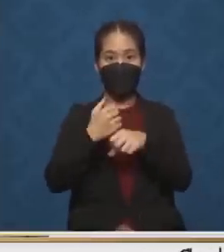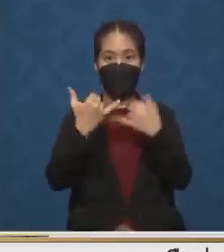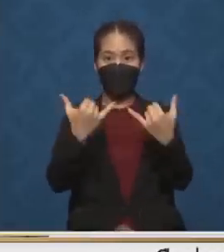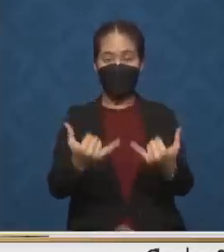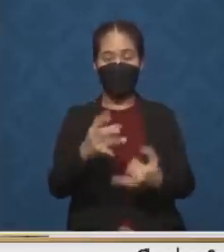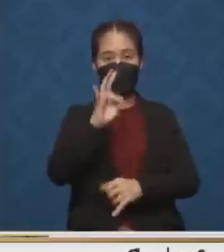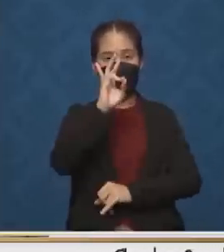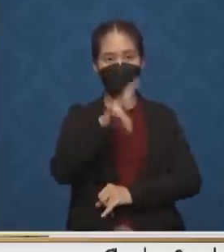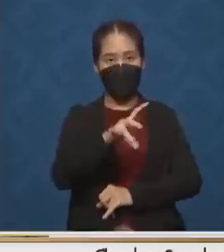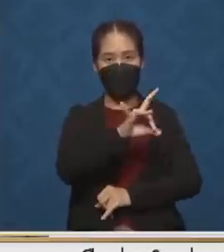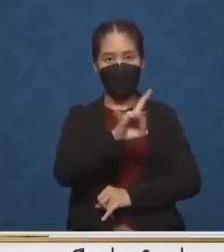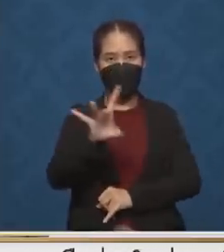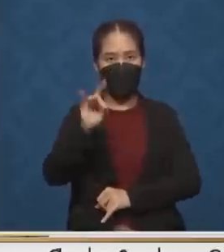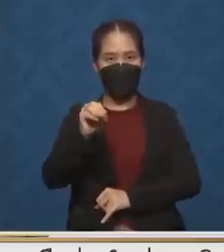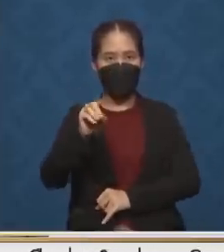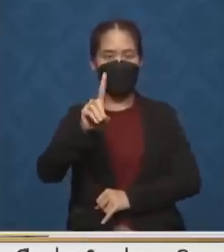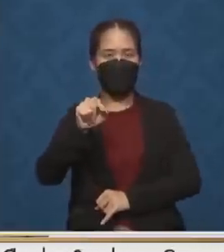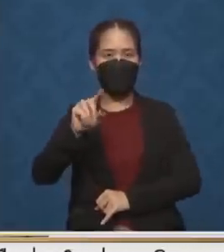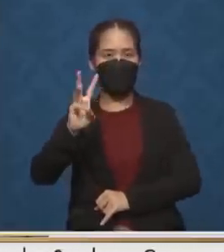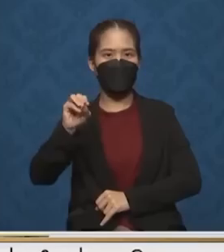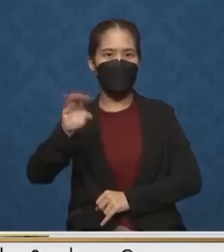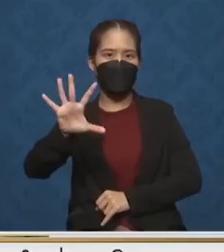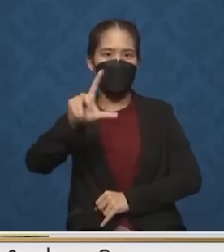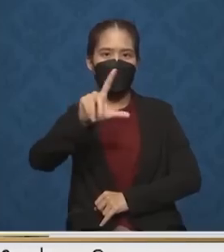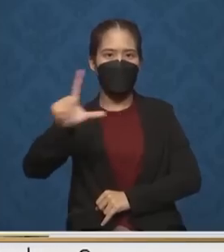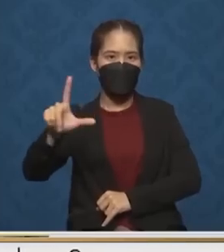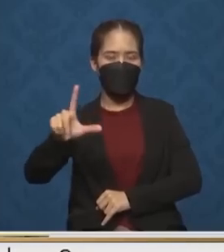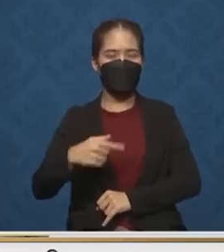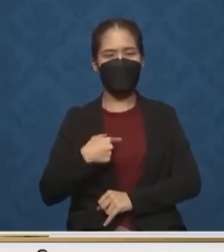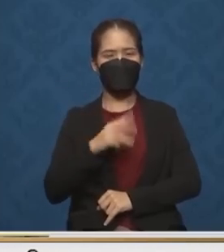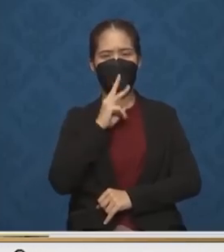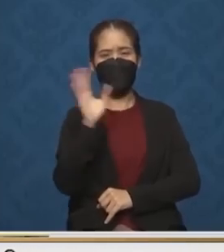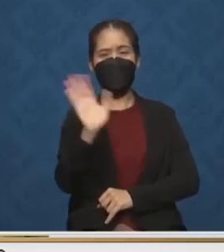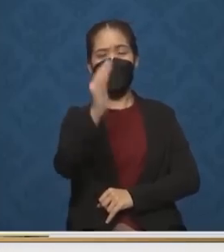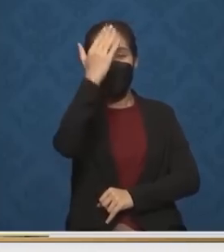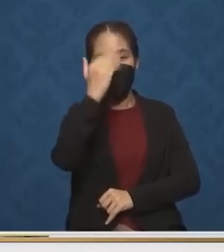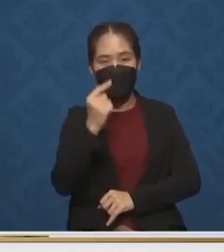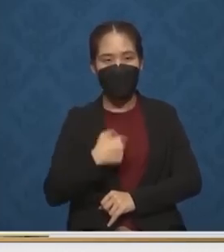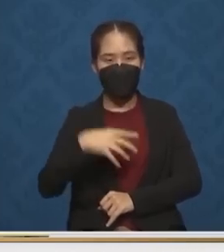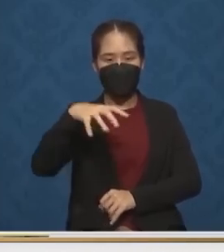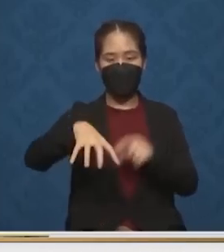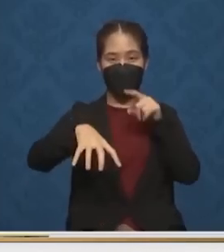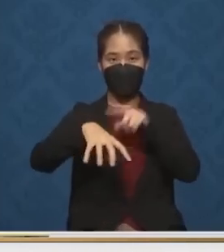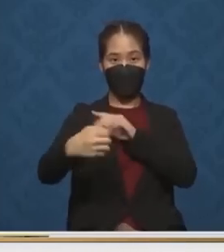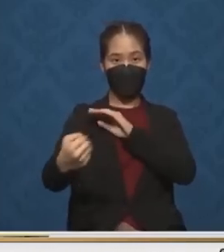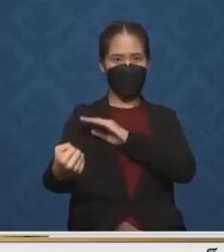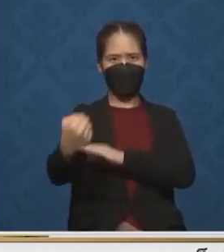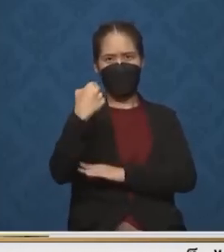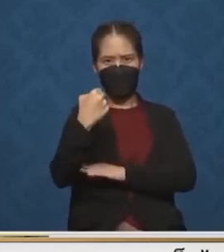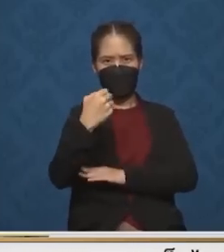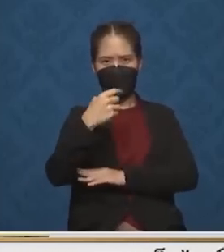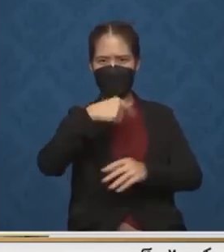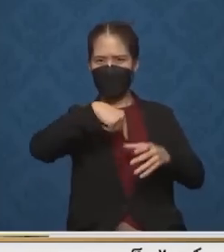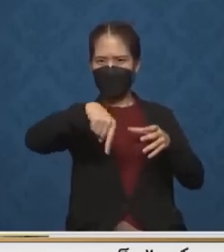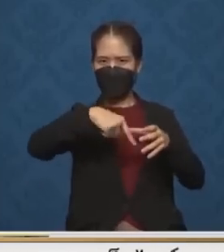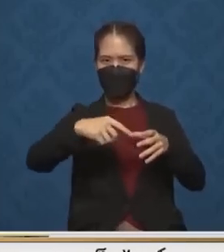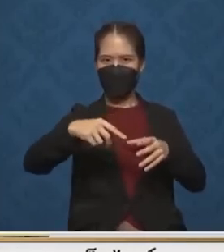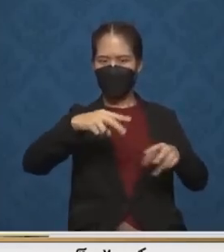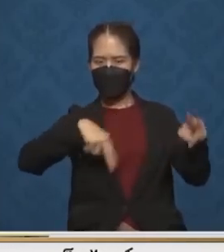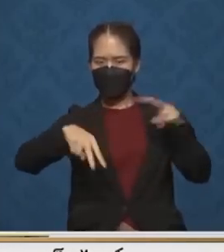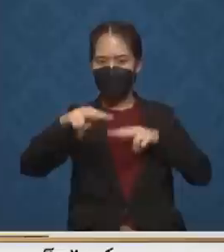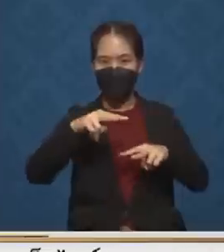881.65 ล้านบาทไม่ว่ากัน ทานเป็หน่วยงานคามมนคงภายในอาจจะต้ใช้นนนี้นั่นแต